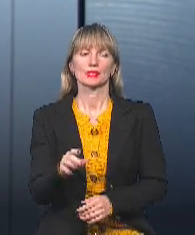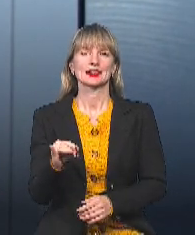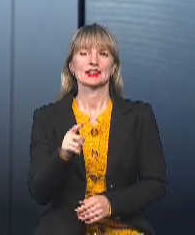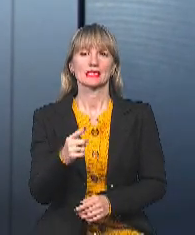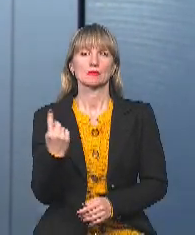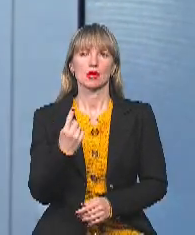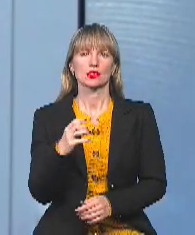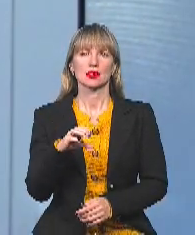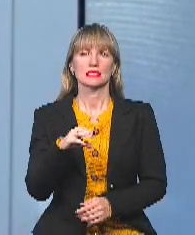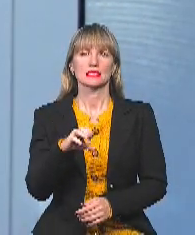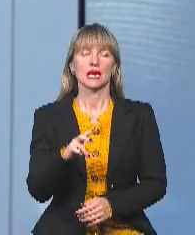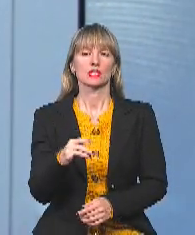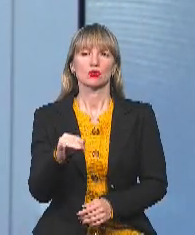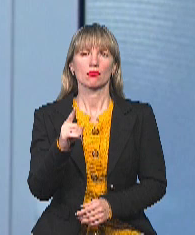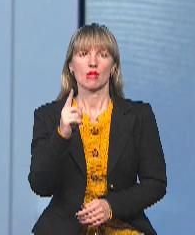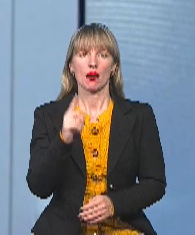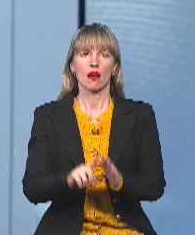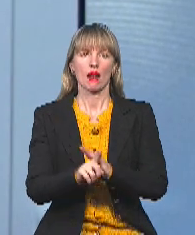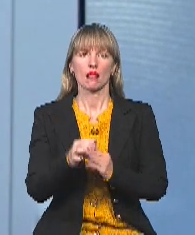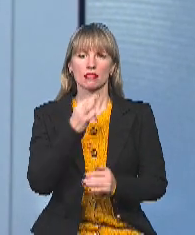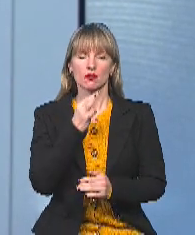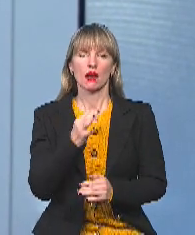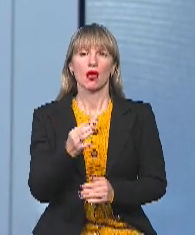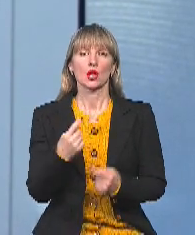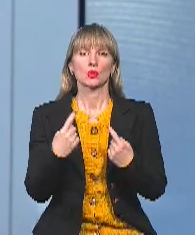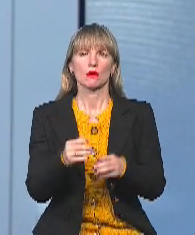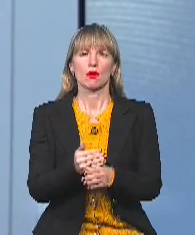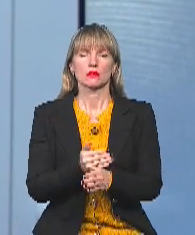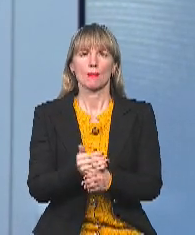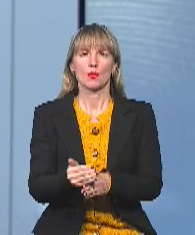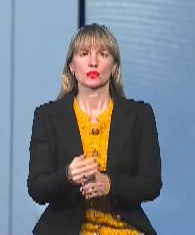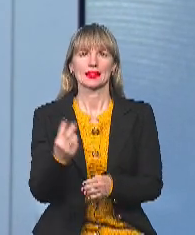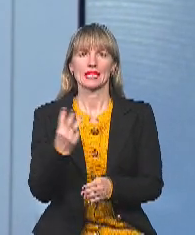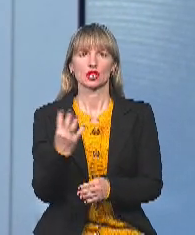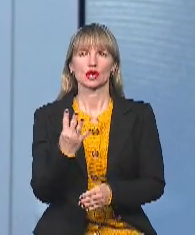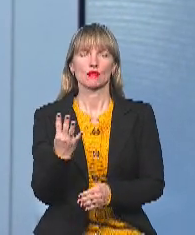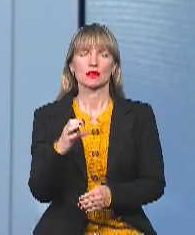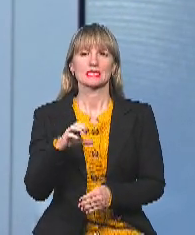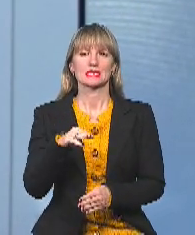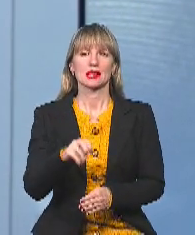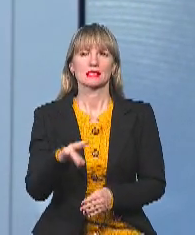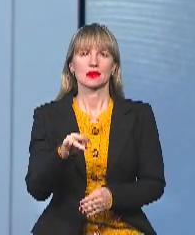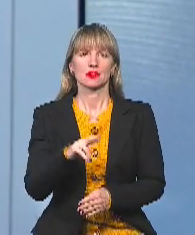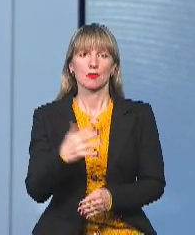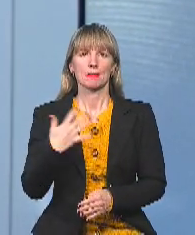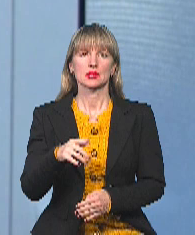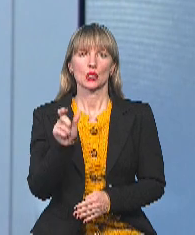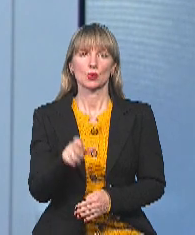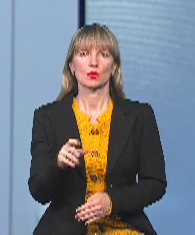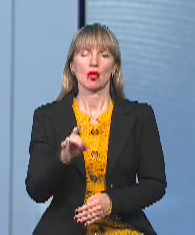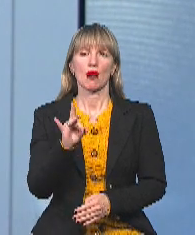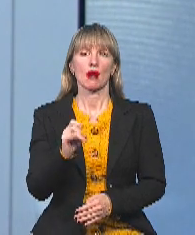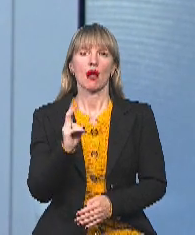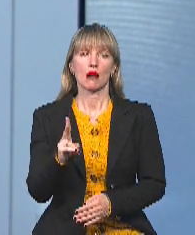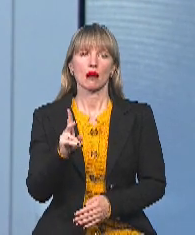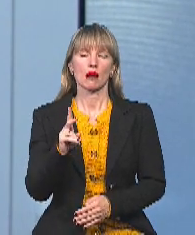із першою стадією на ранньому виявленні, інші ж із запущеною, третьою, четвертою стадією, 50 людей з раком молочної залози.